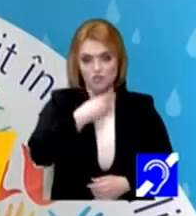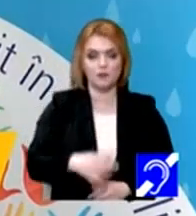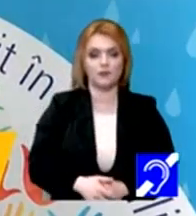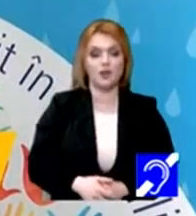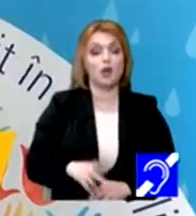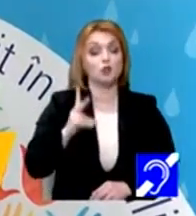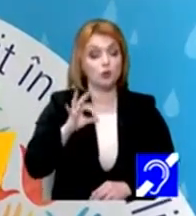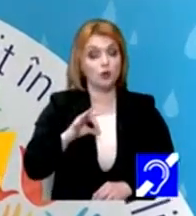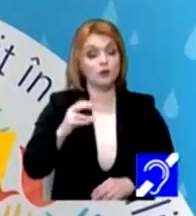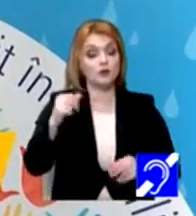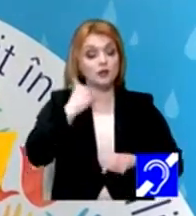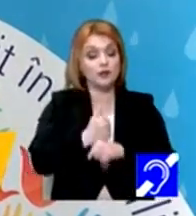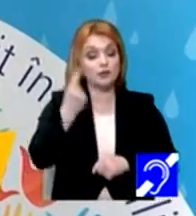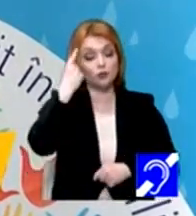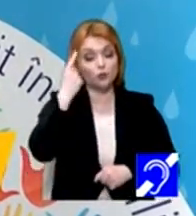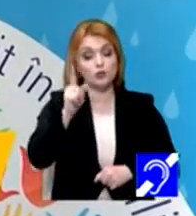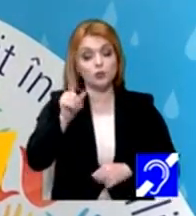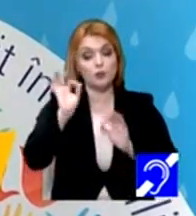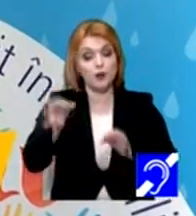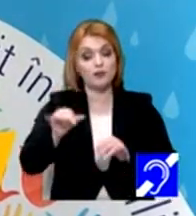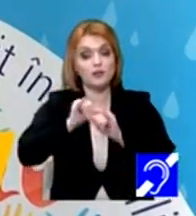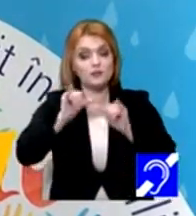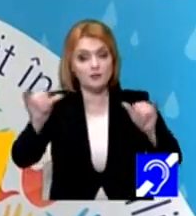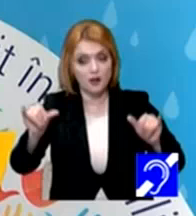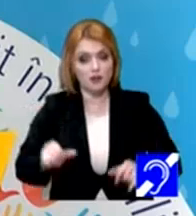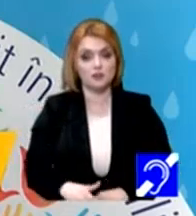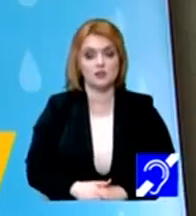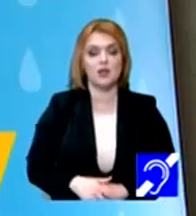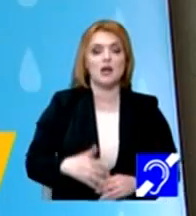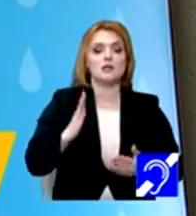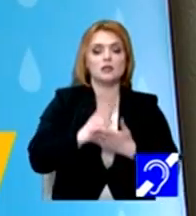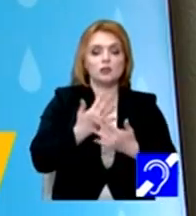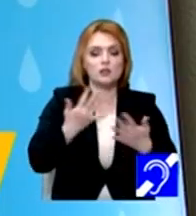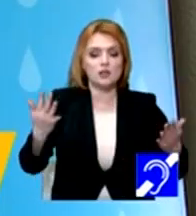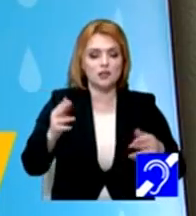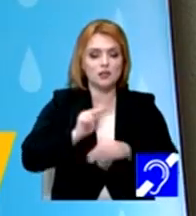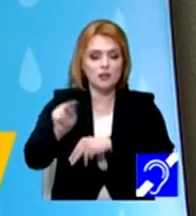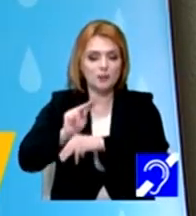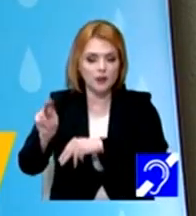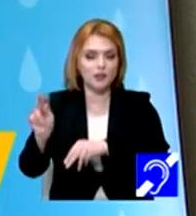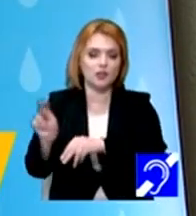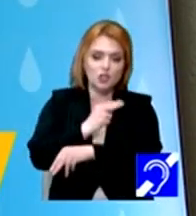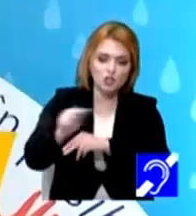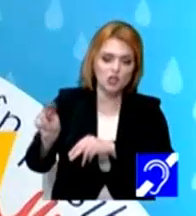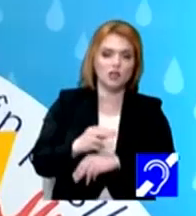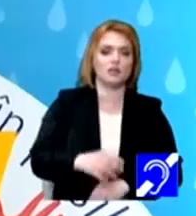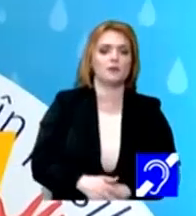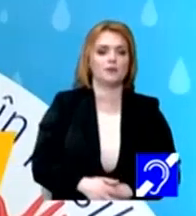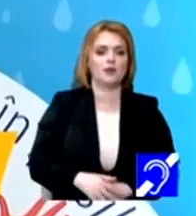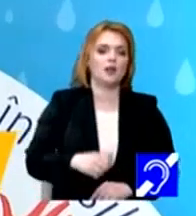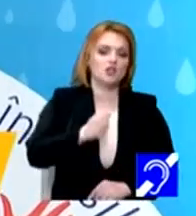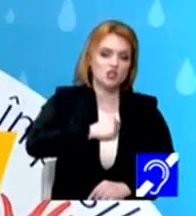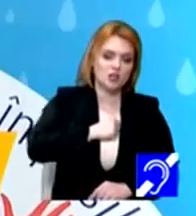dezvoltare eficientă a copilului este necesar o serie de terapii care, de la care tu pauze nu poți lua. Din